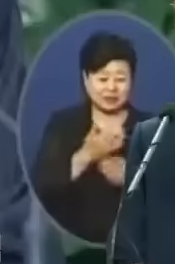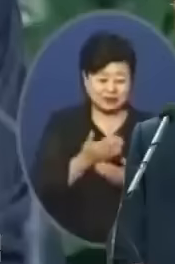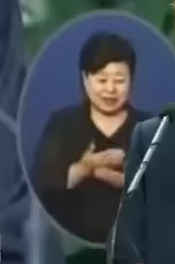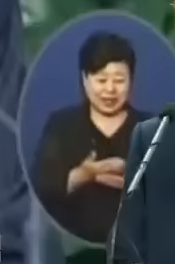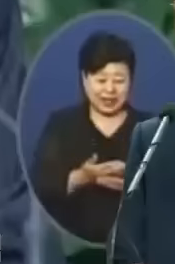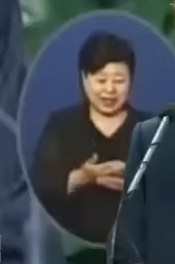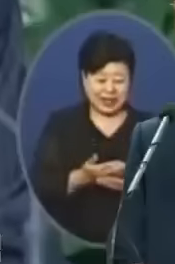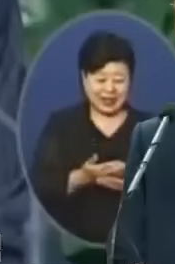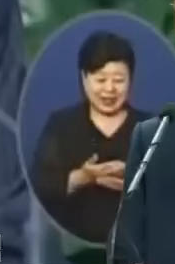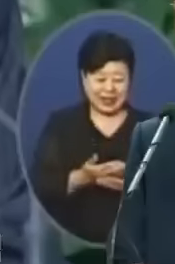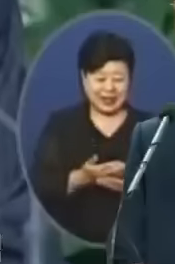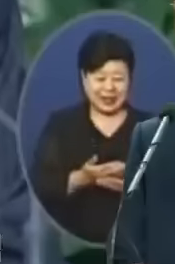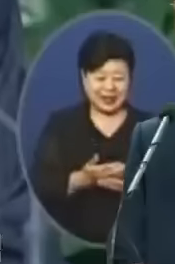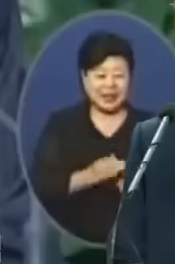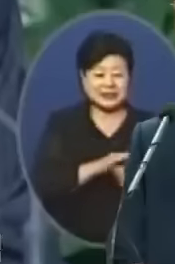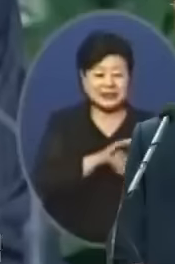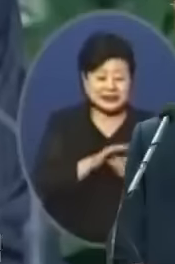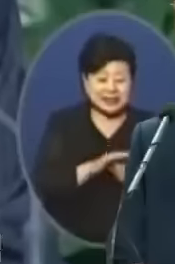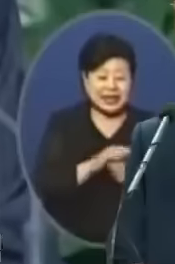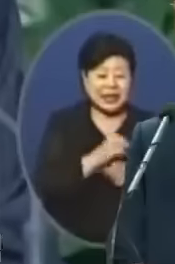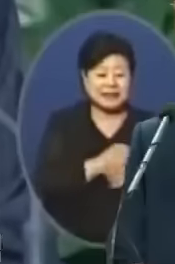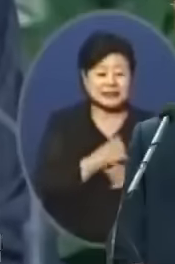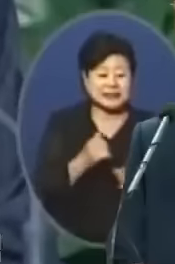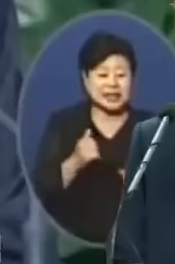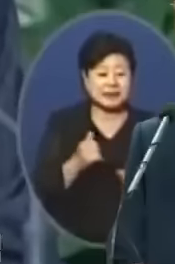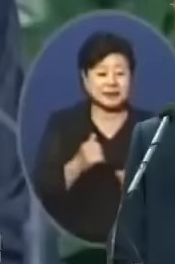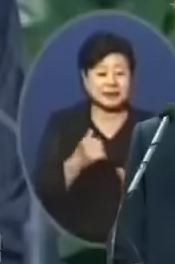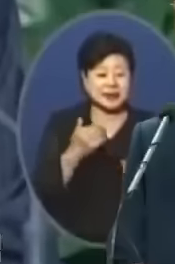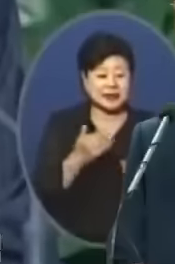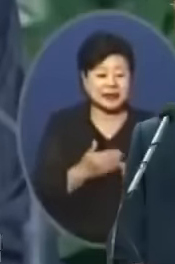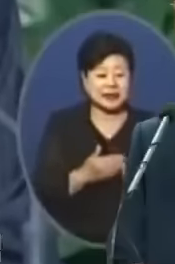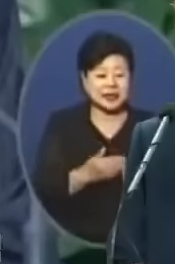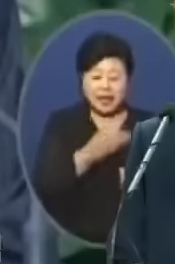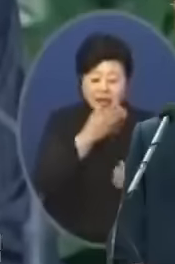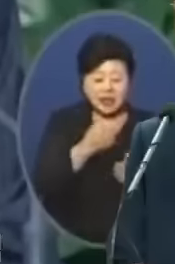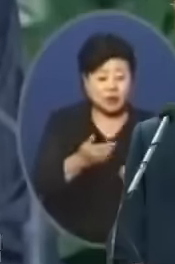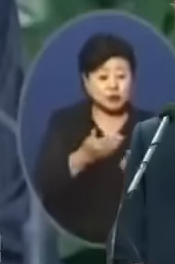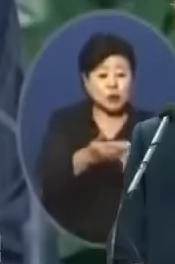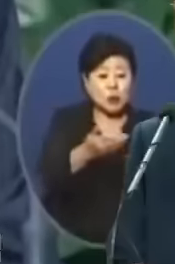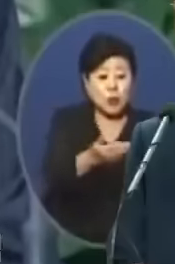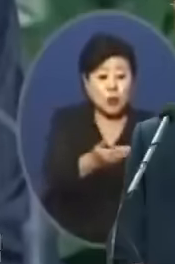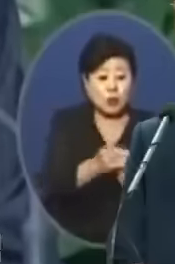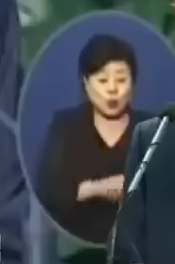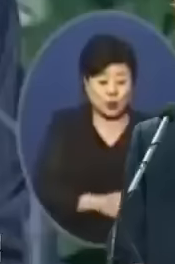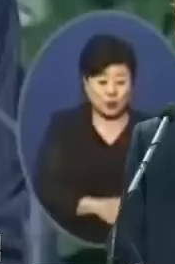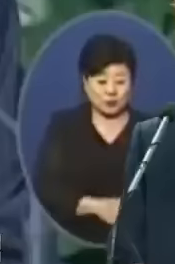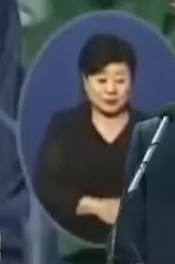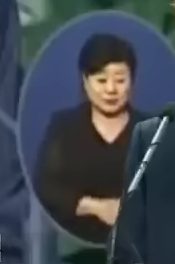사랑하신다. 사랑을 하는 사람은 사랑하는 사람에게 아끼지 않고 주는 것입니다.